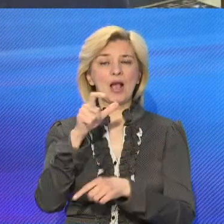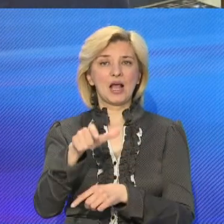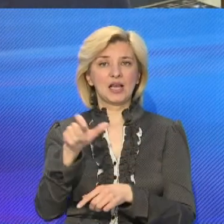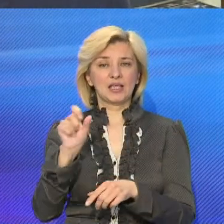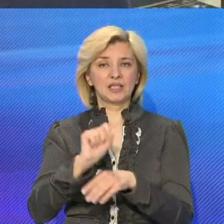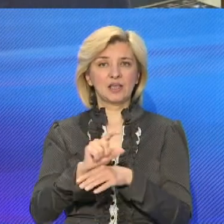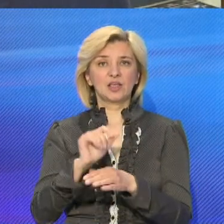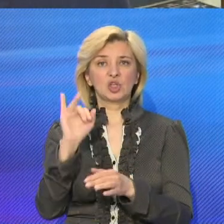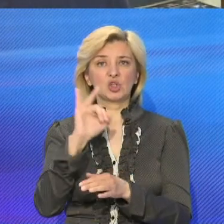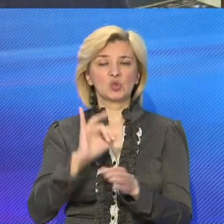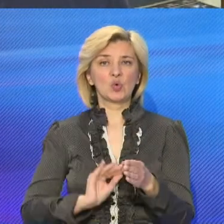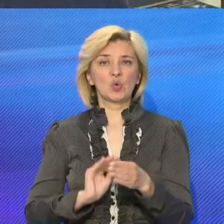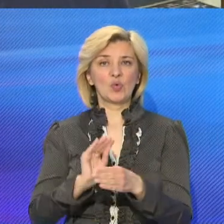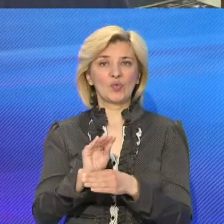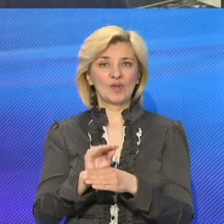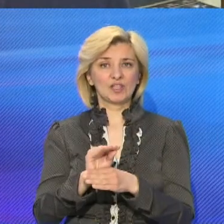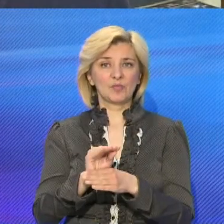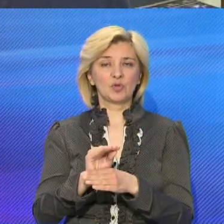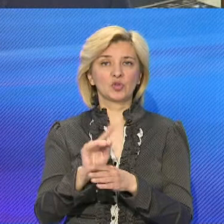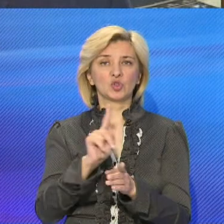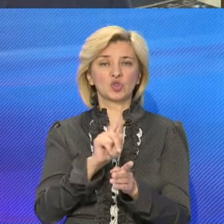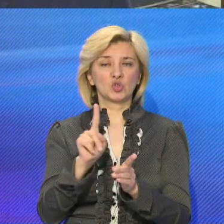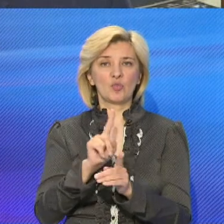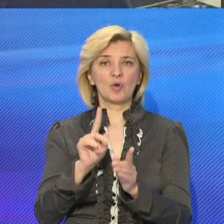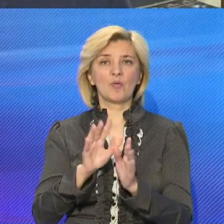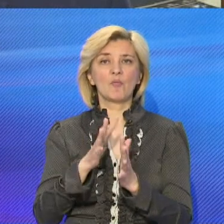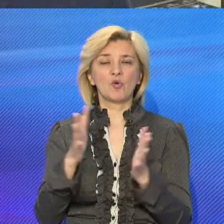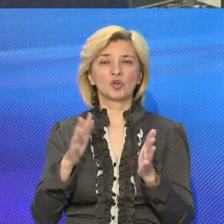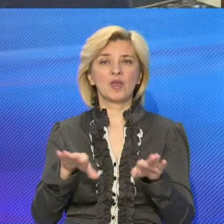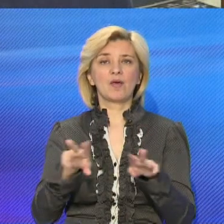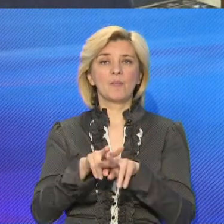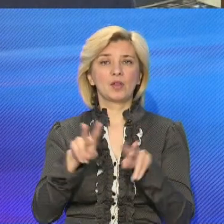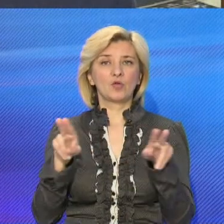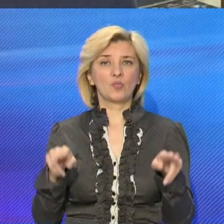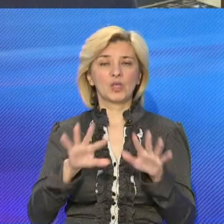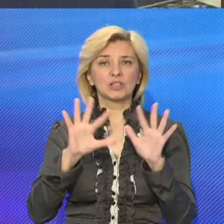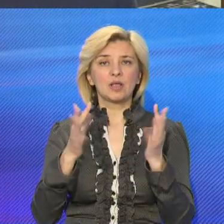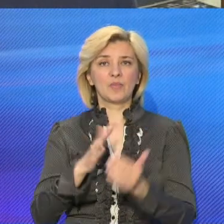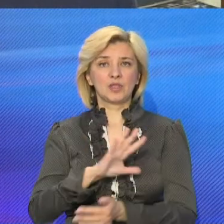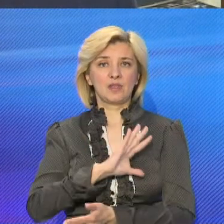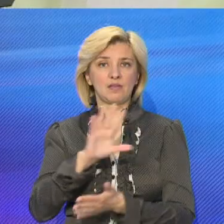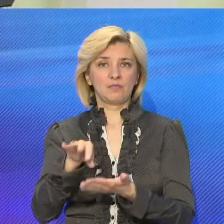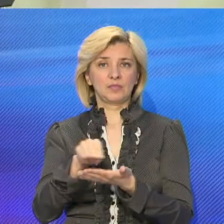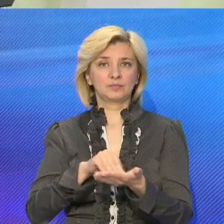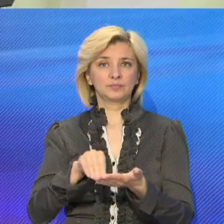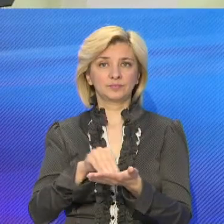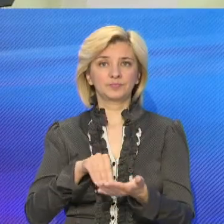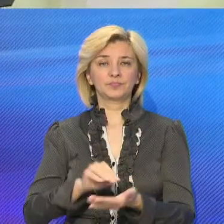историю восполнить, для того, чтобы больше подобные события на нашей земле никогда не повторились.